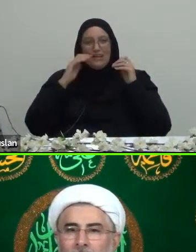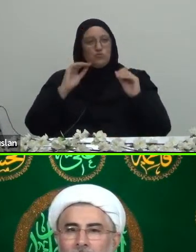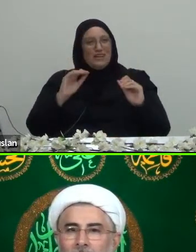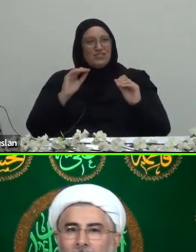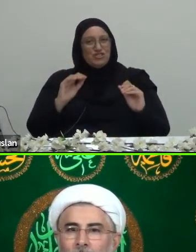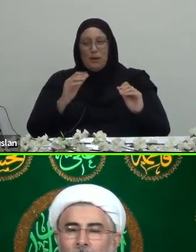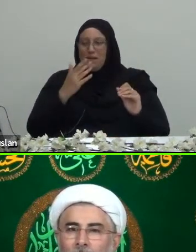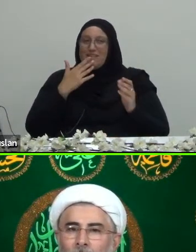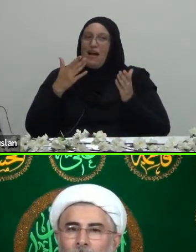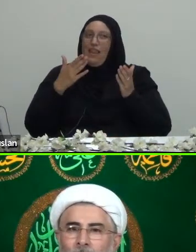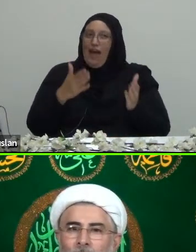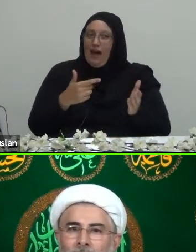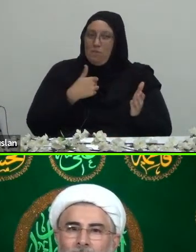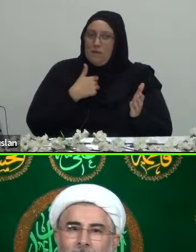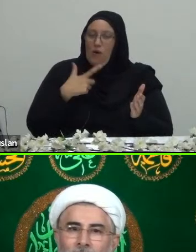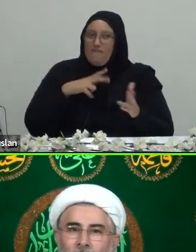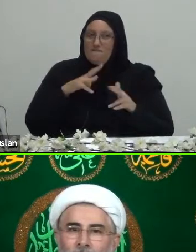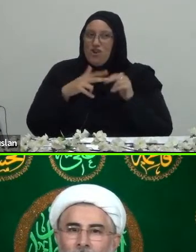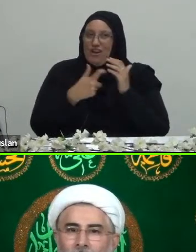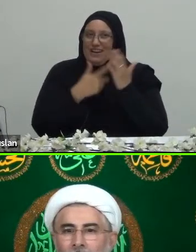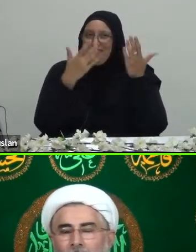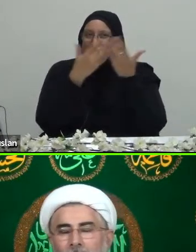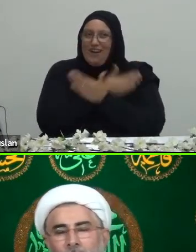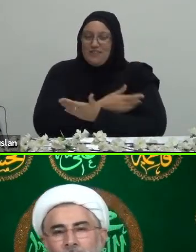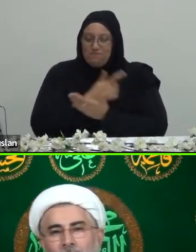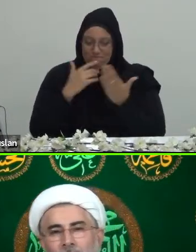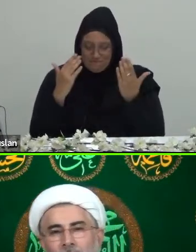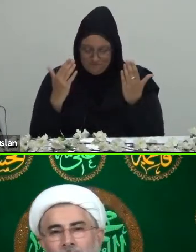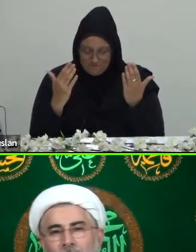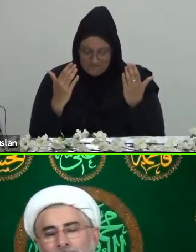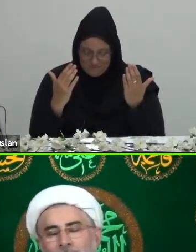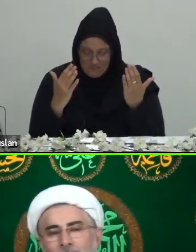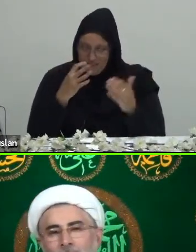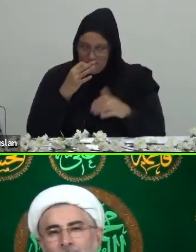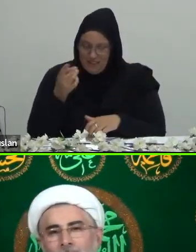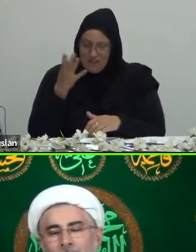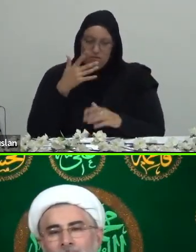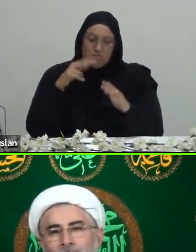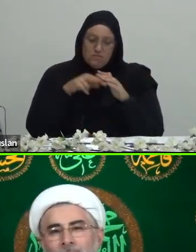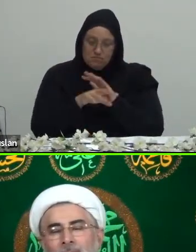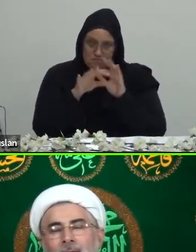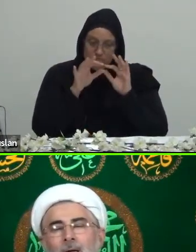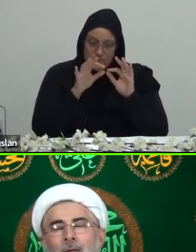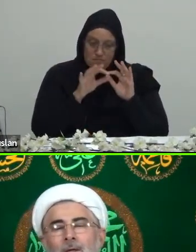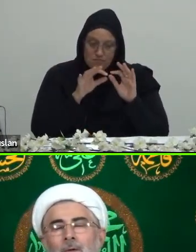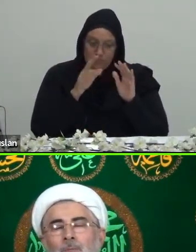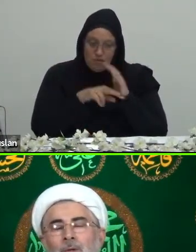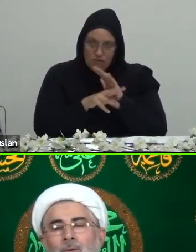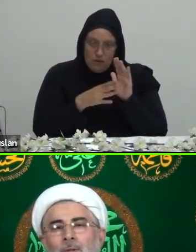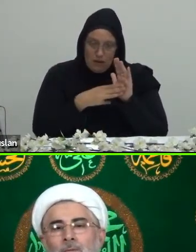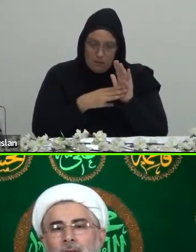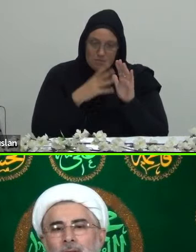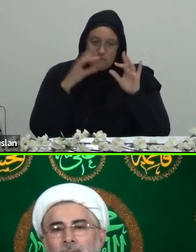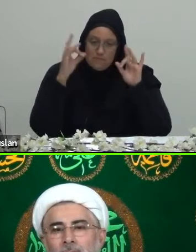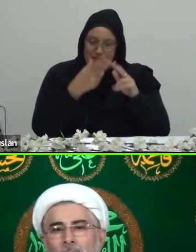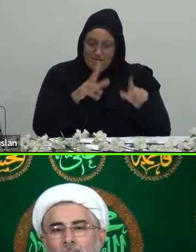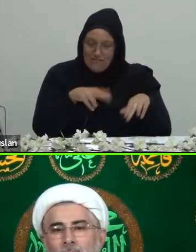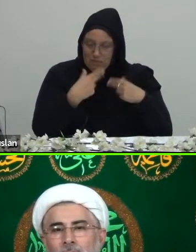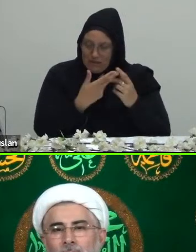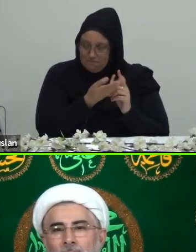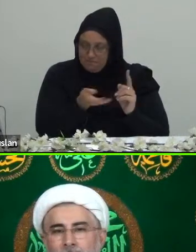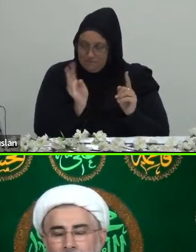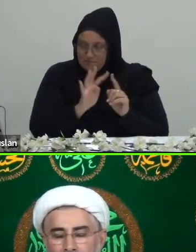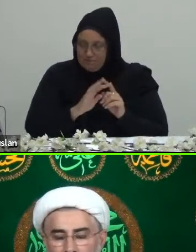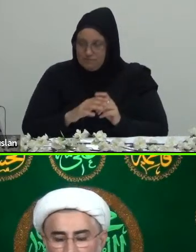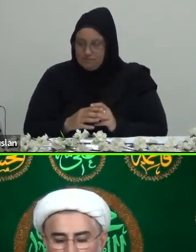it's Friday evening, to conclude with the al-faraj, inshallah. Allahumma salli ala Muhammad wa ala Muhammad. اللهم كل وليك